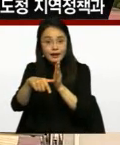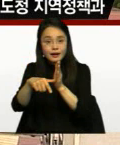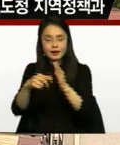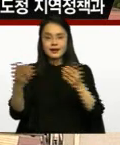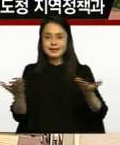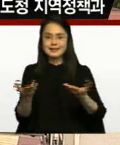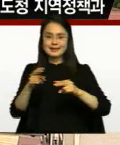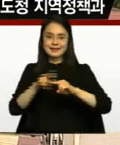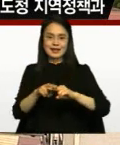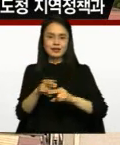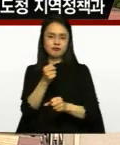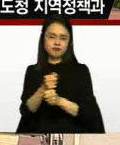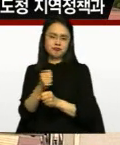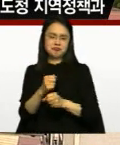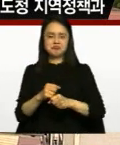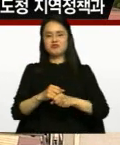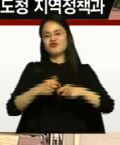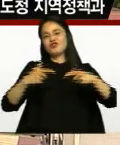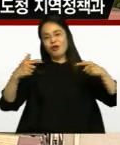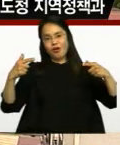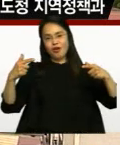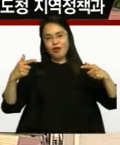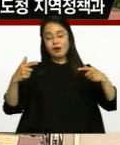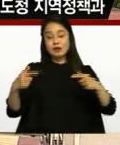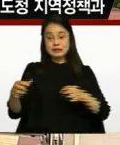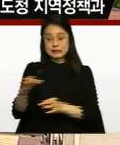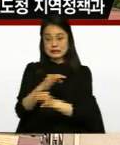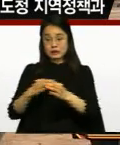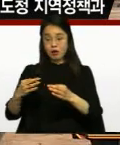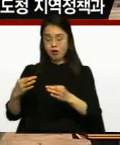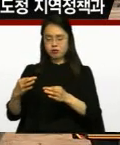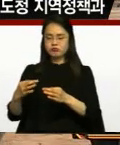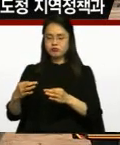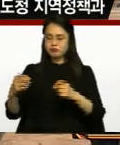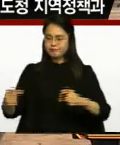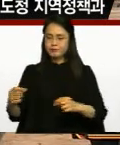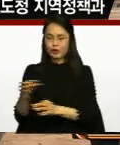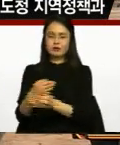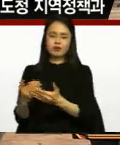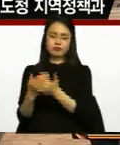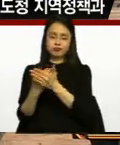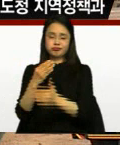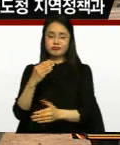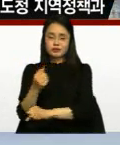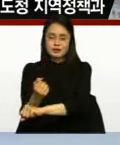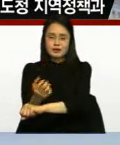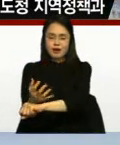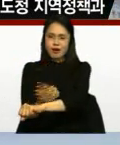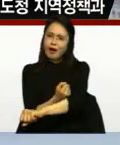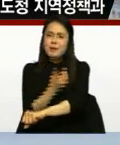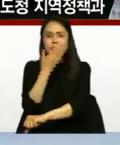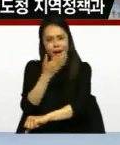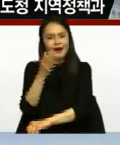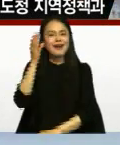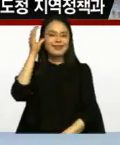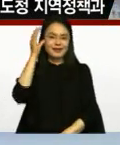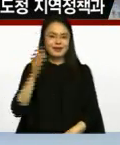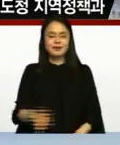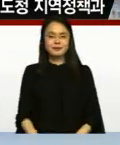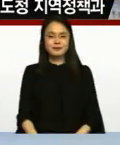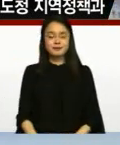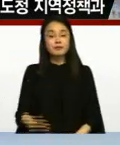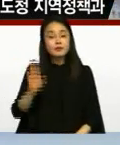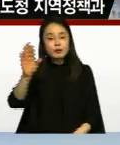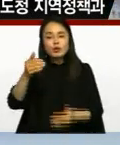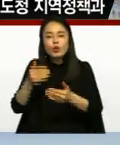일자리 창출과 지역 경제가 활성될 것으로 그렇게 기대하고 있습니다. 네, 팀장님, 그러면 이번 규제 개선안은 앞으로 또